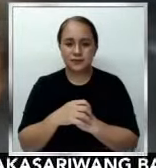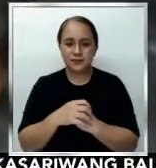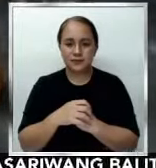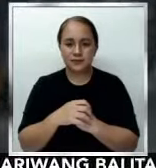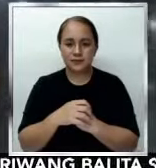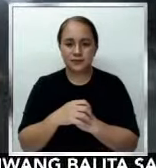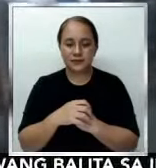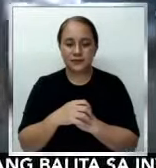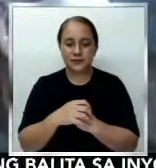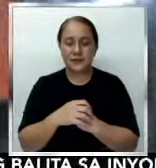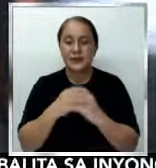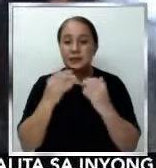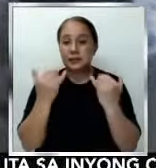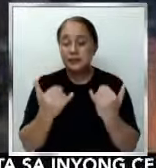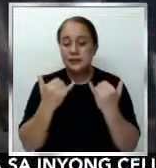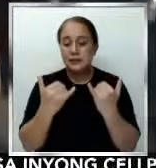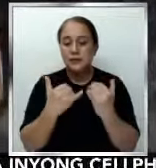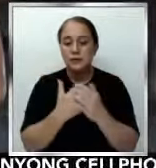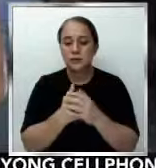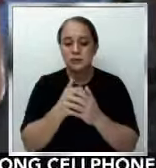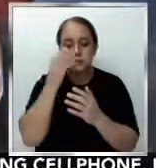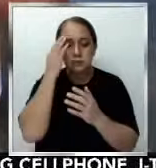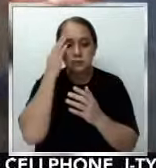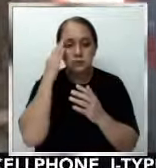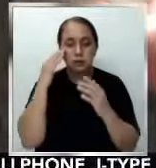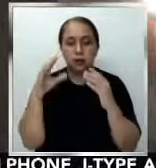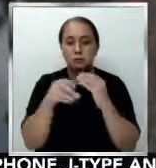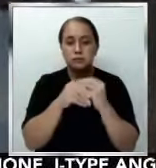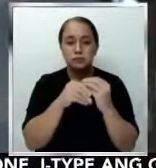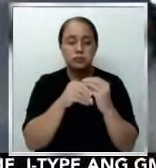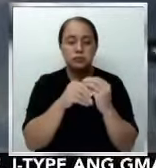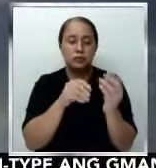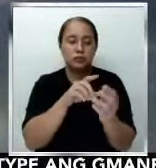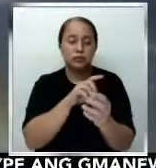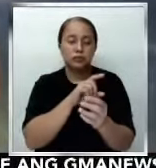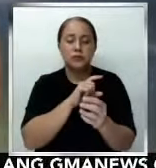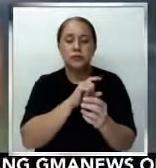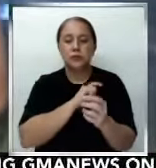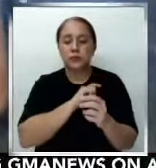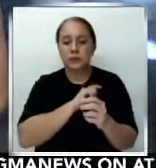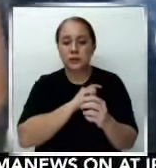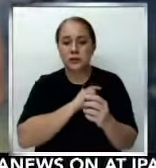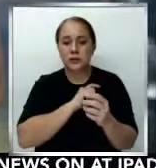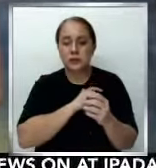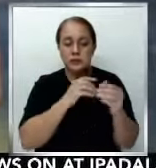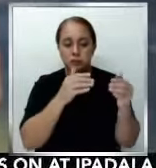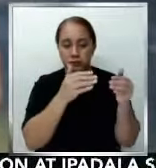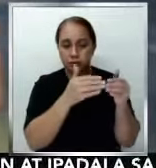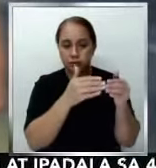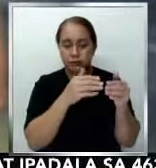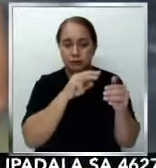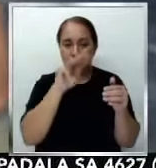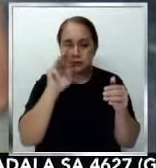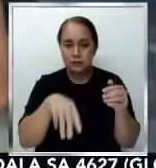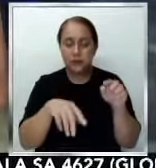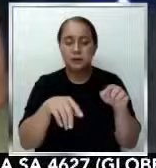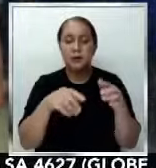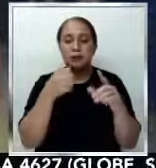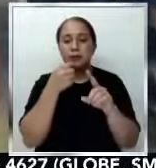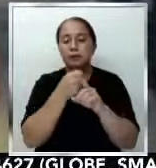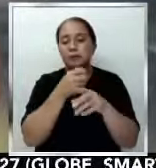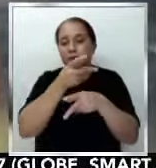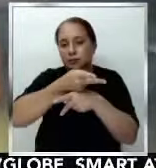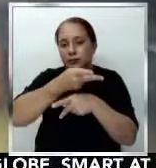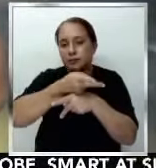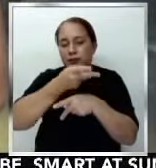Sa ngayon, Vicky, ay humiling na ng dagdag ng mga pulis ang mga alkalde sa mga bayan na boundary ng Metro Manila para daw mas epektibong mabantayan ang